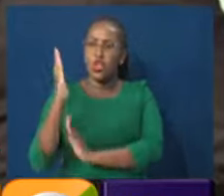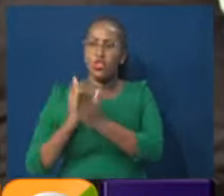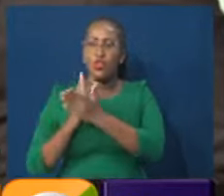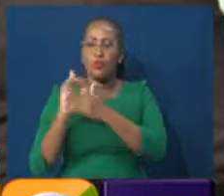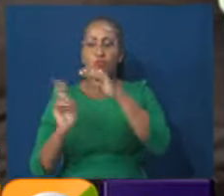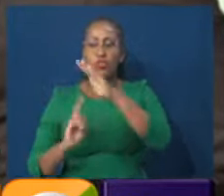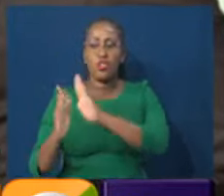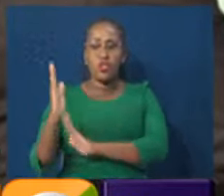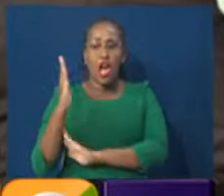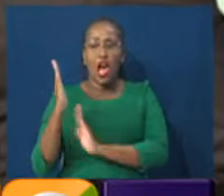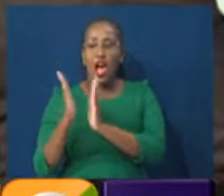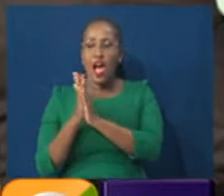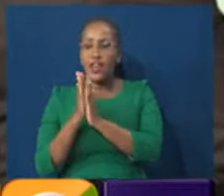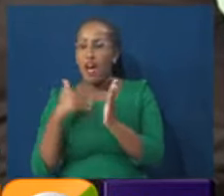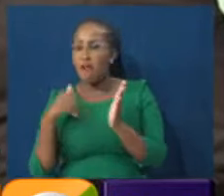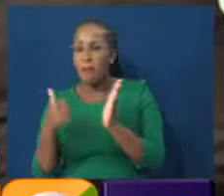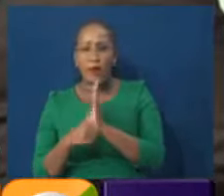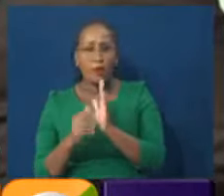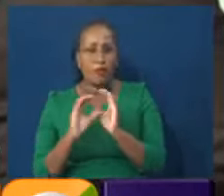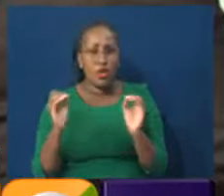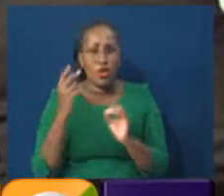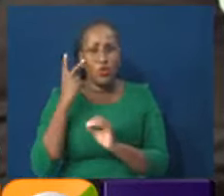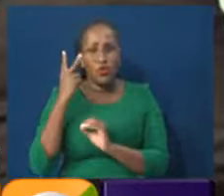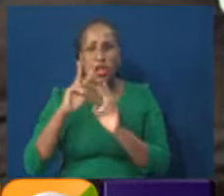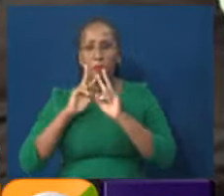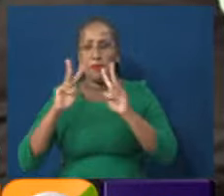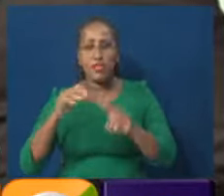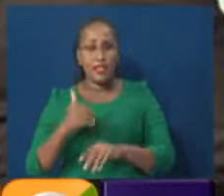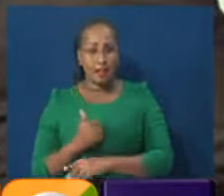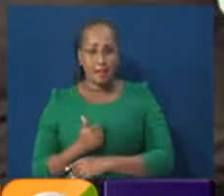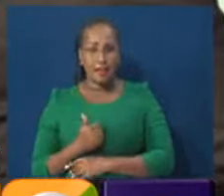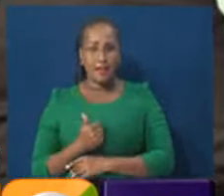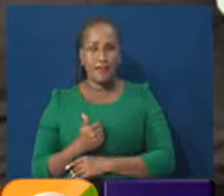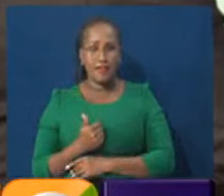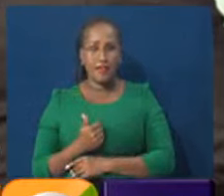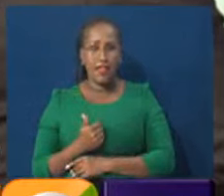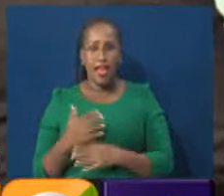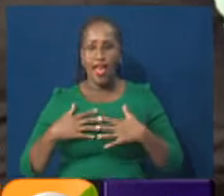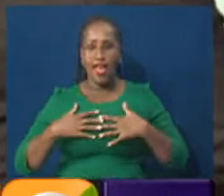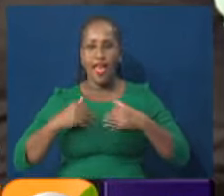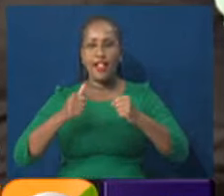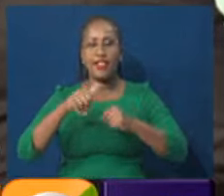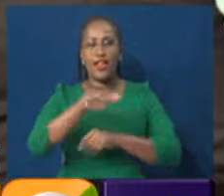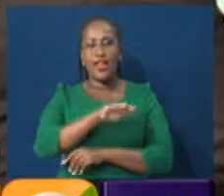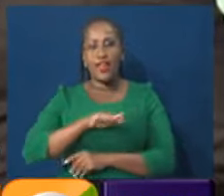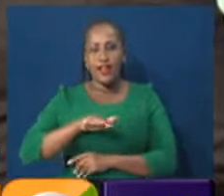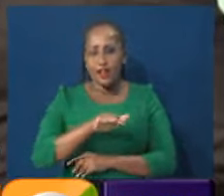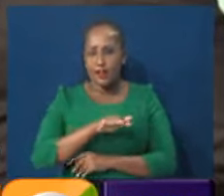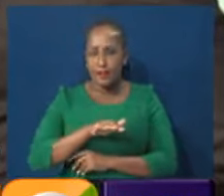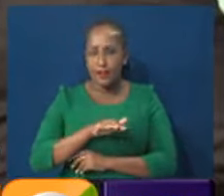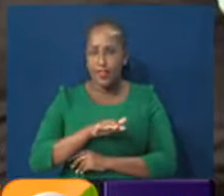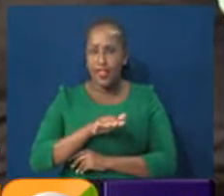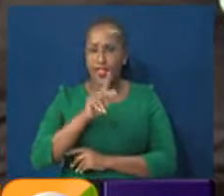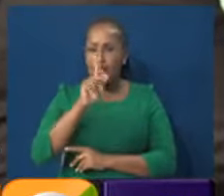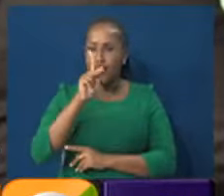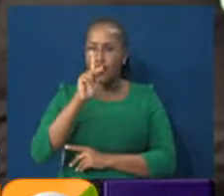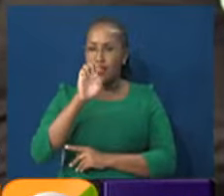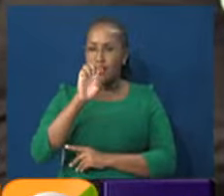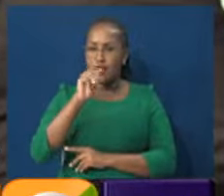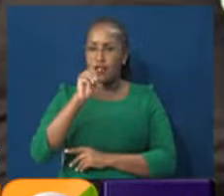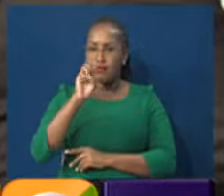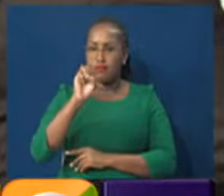hatujakuwa na malumbano na tumeona tuko na amani. Health sector. Kemsa ilikuwa no go